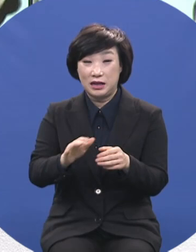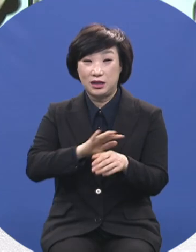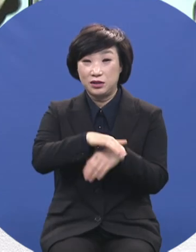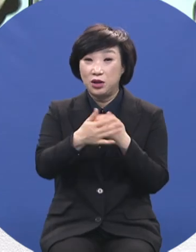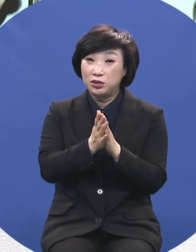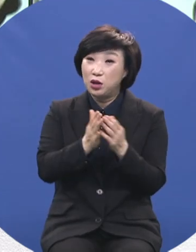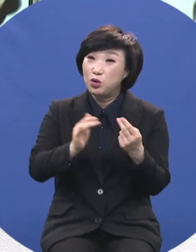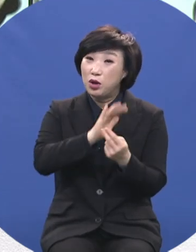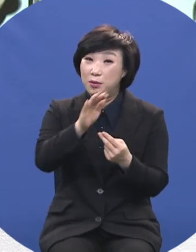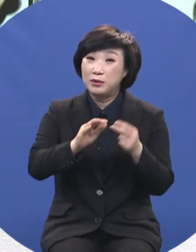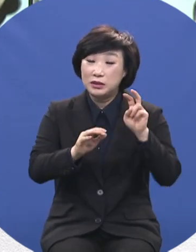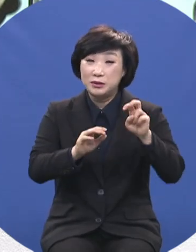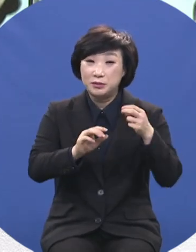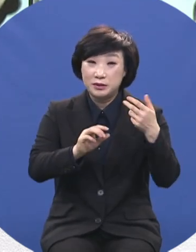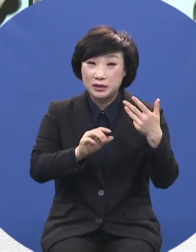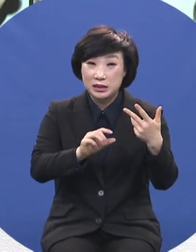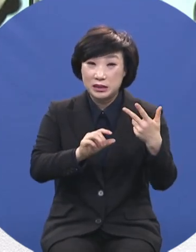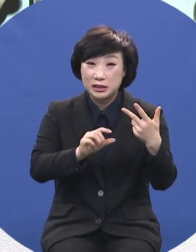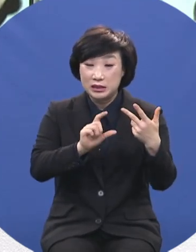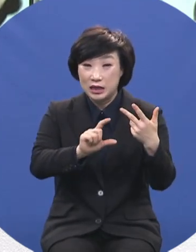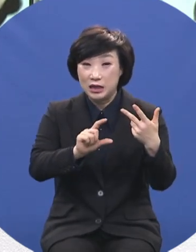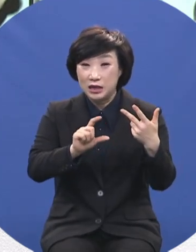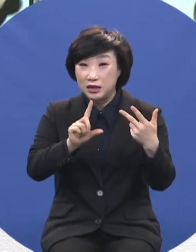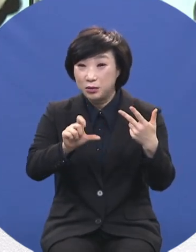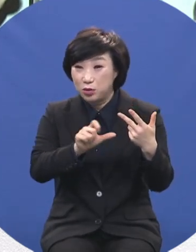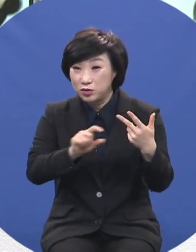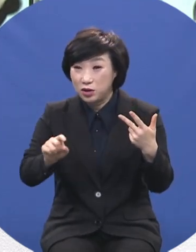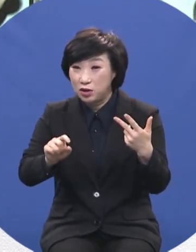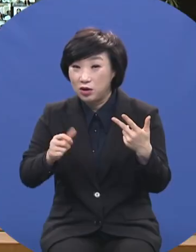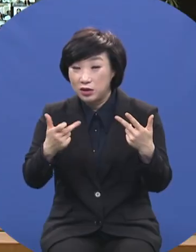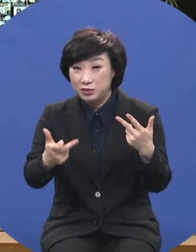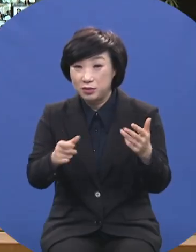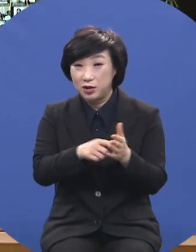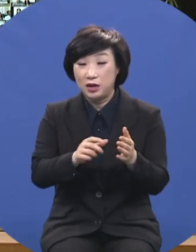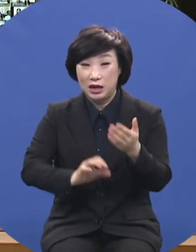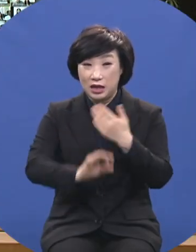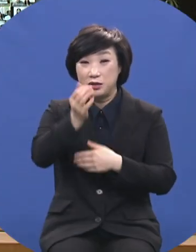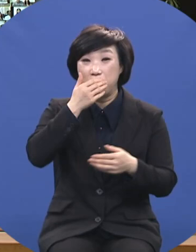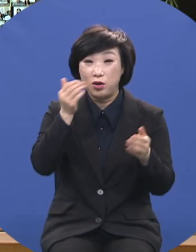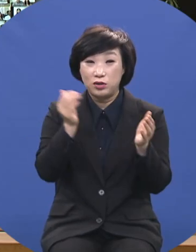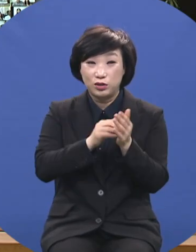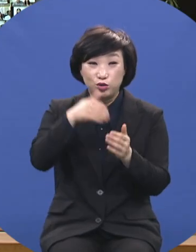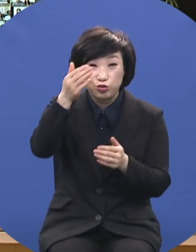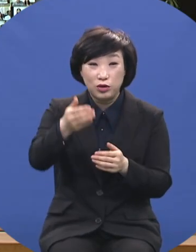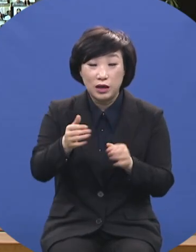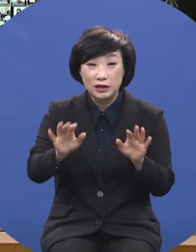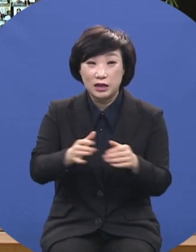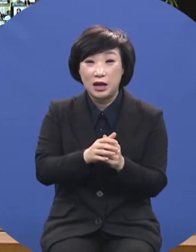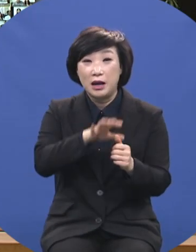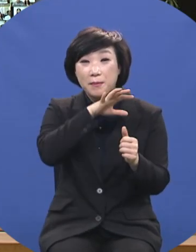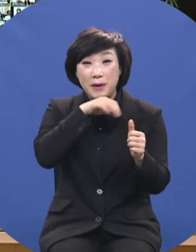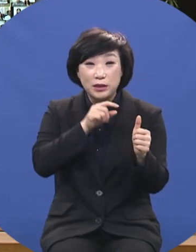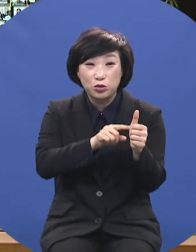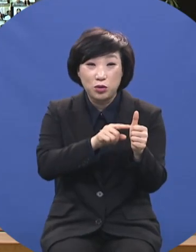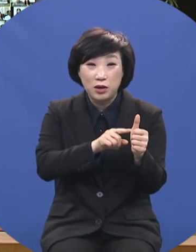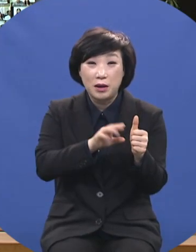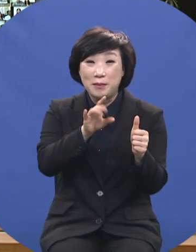요한복음 20장 15절로 17절에 조반 먹은 후에 시몬 베드로에게 이르시되,